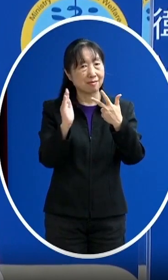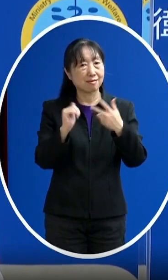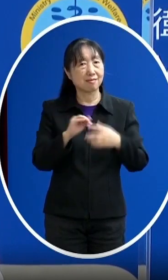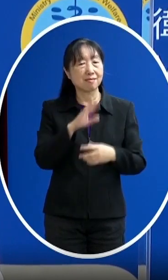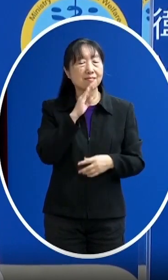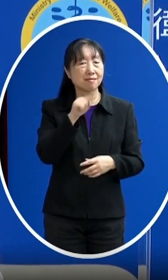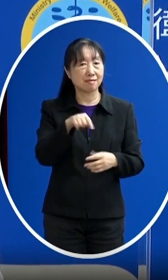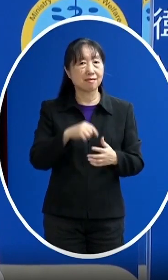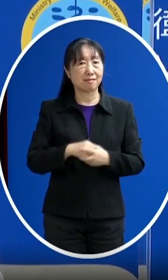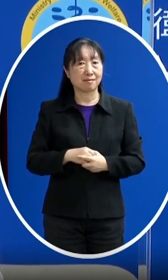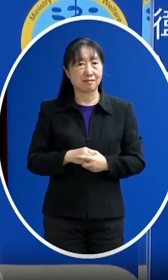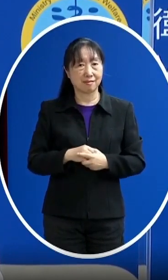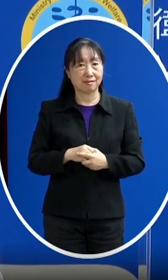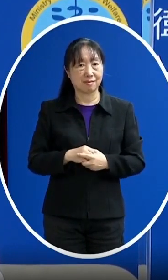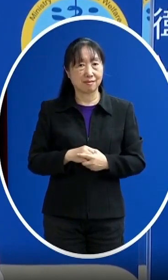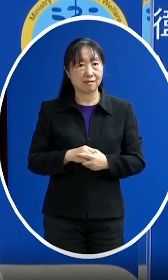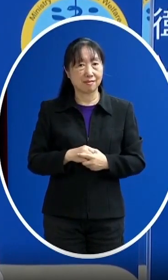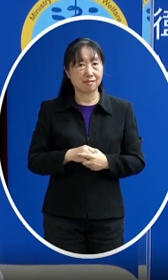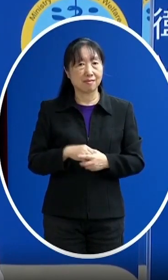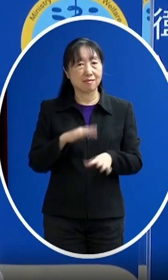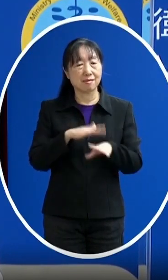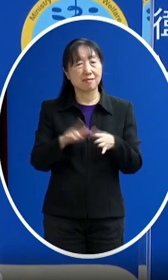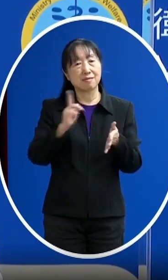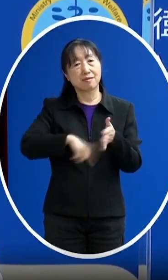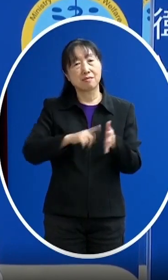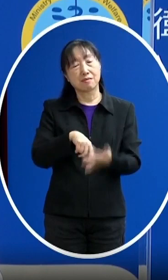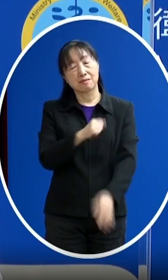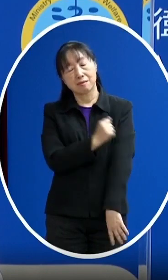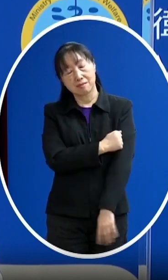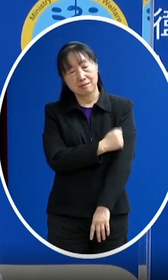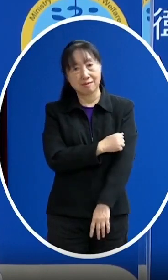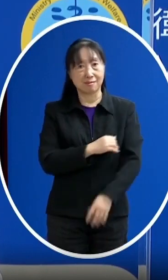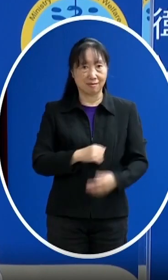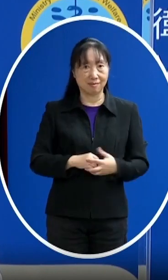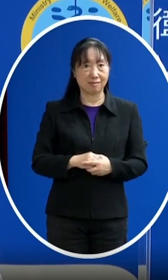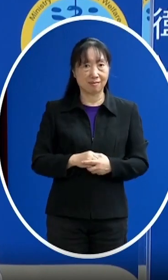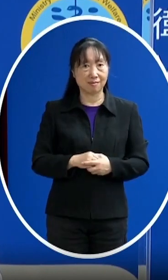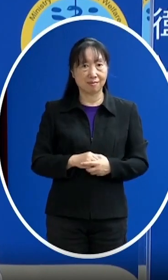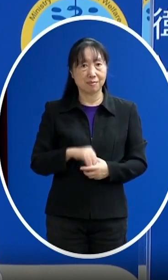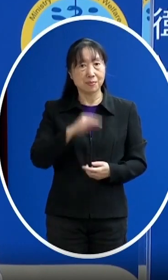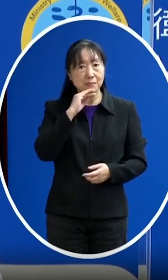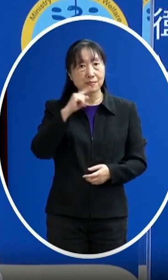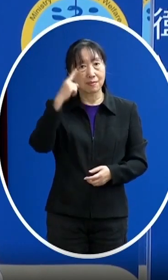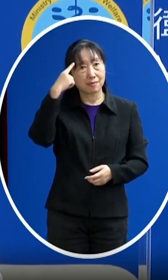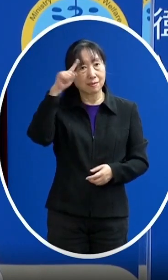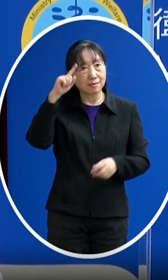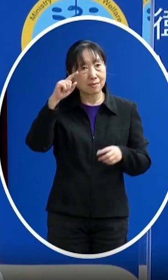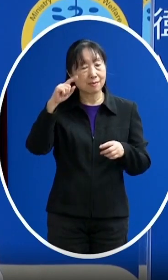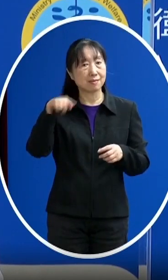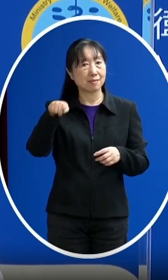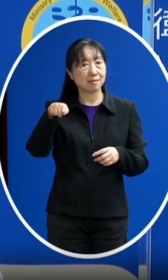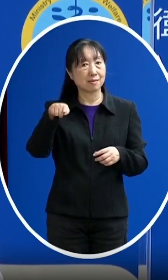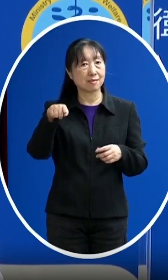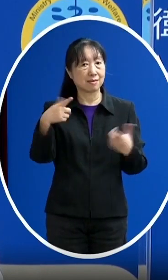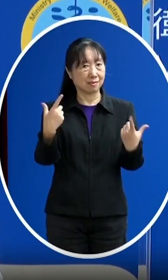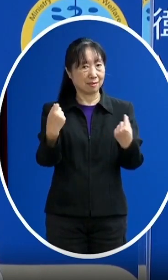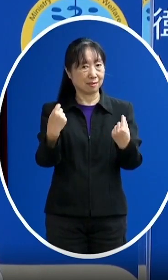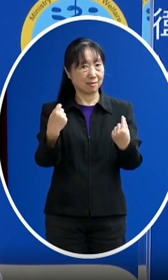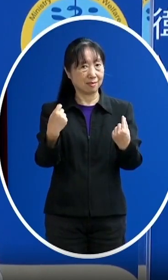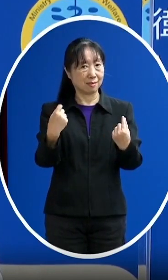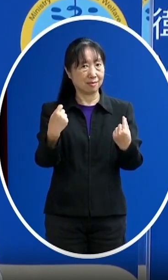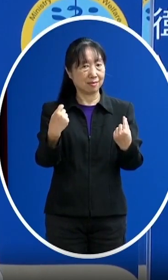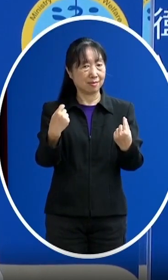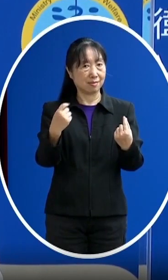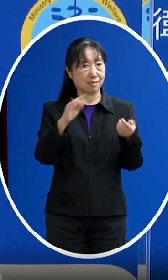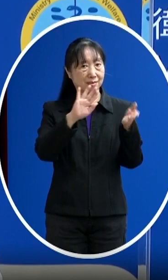的状况，也有点倦怠，到第二天还是有一点这